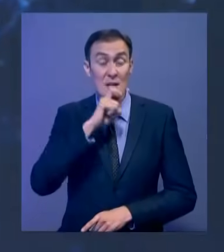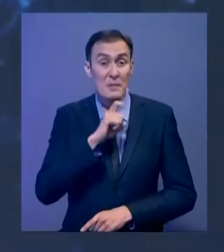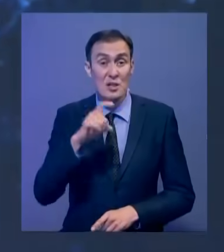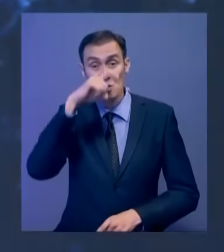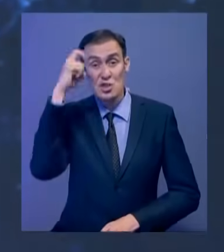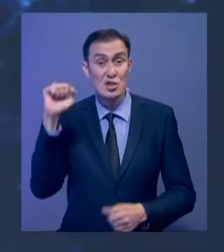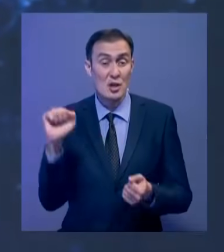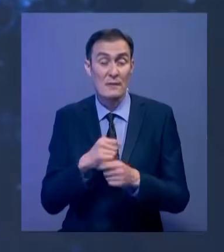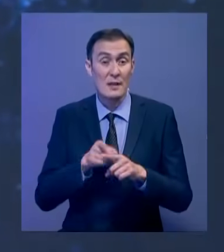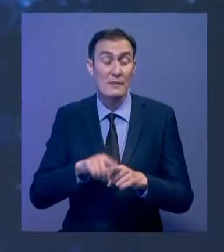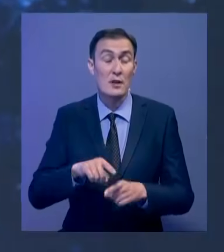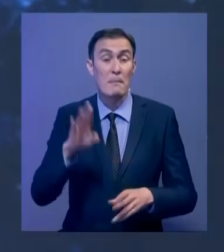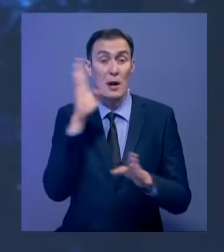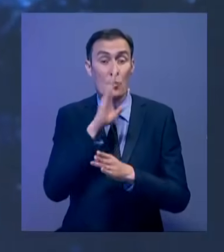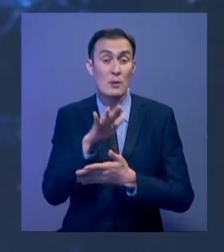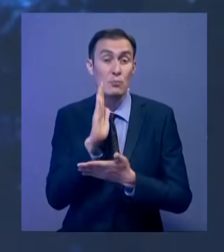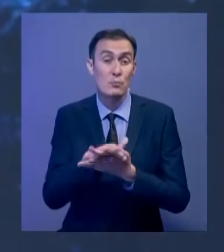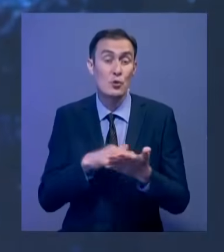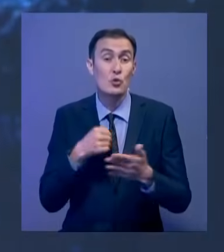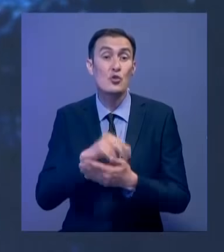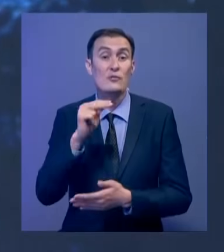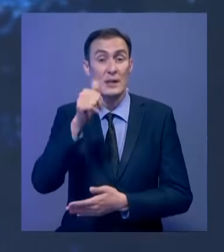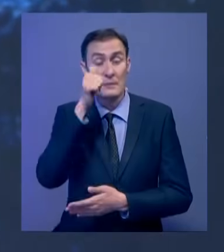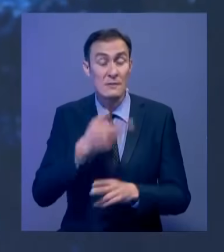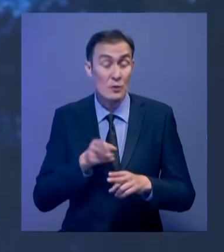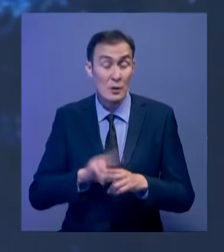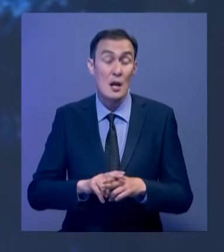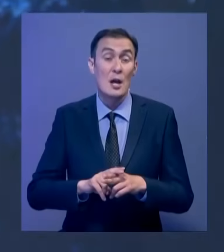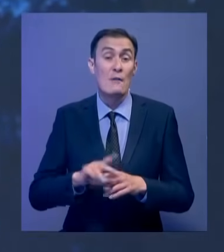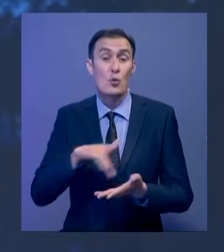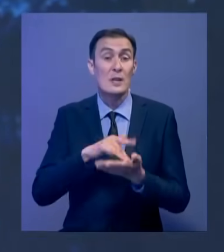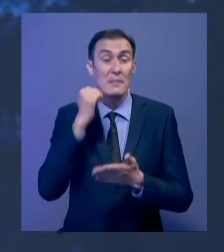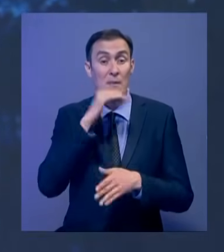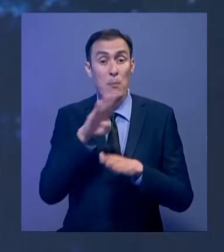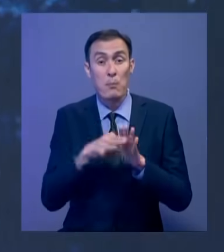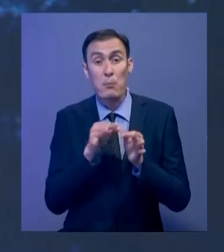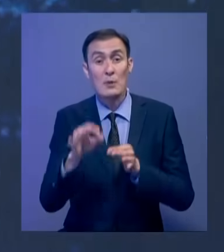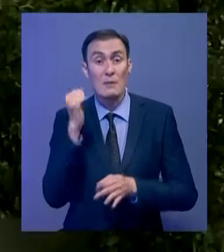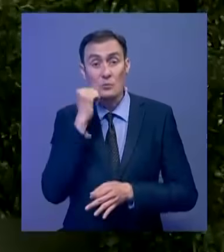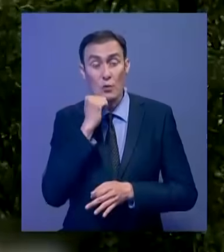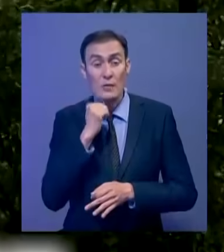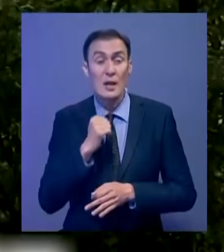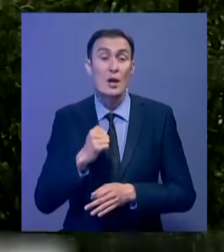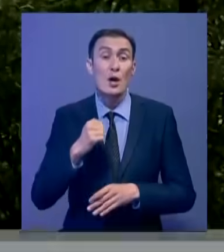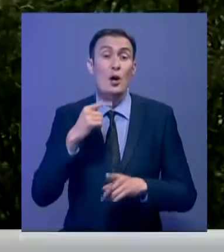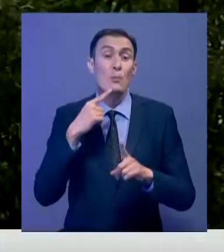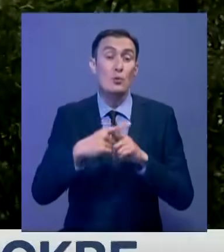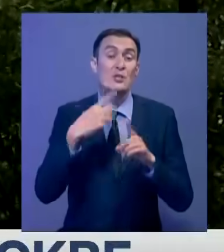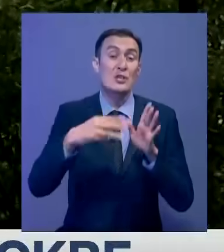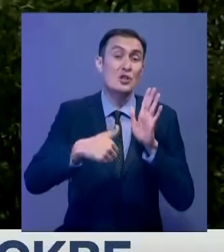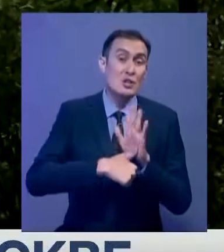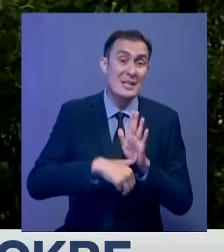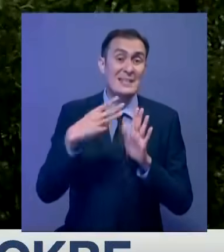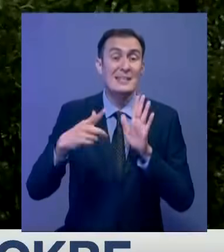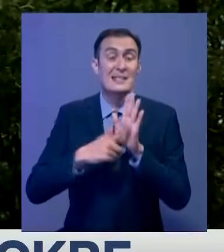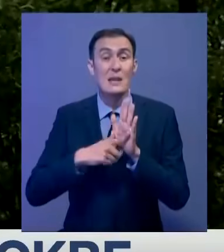синоптиков, такая погода в столице России продлится как минимум до четверга. Столбик термометра в Москве и Подмосковье не опускается ниже отметки в